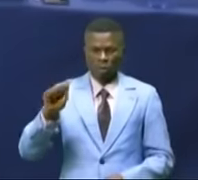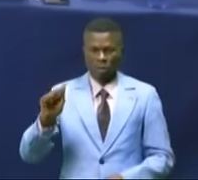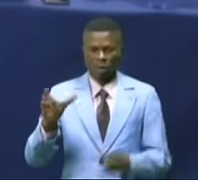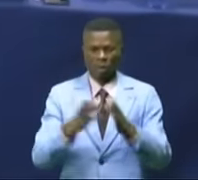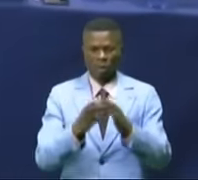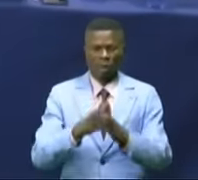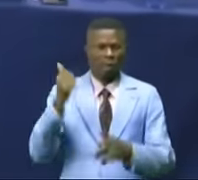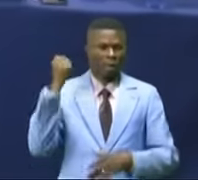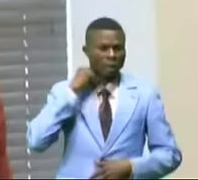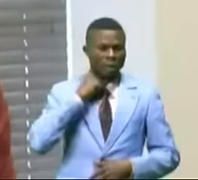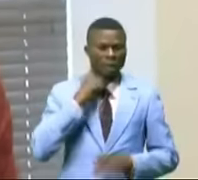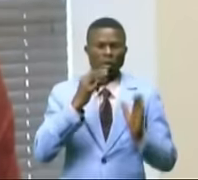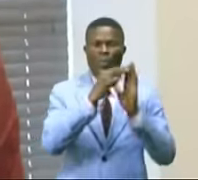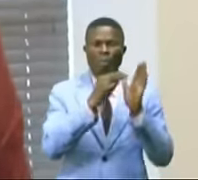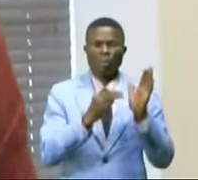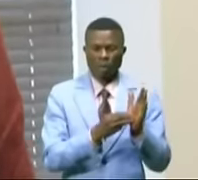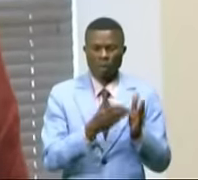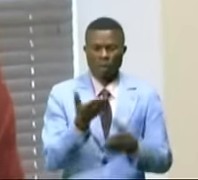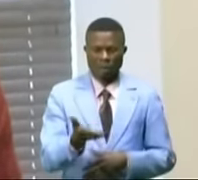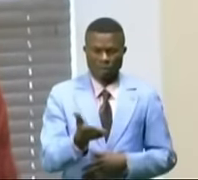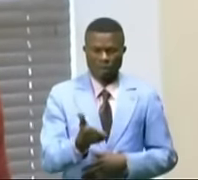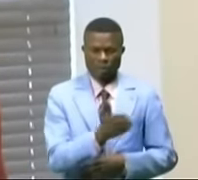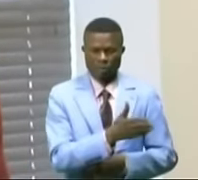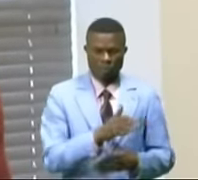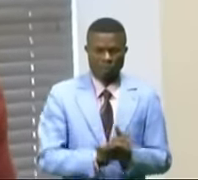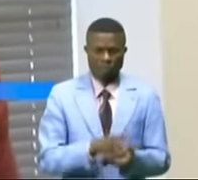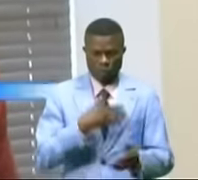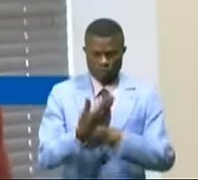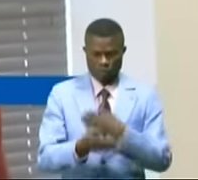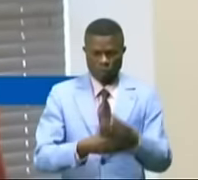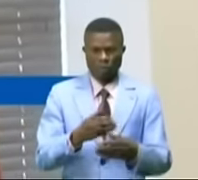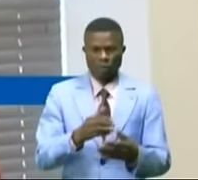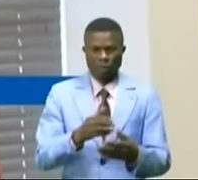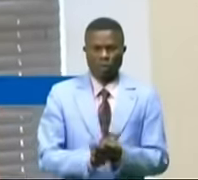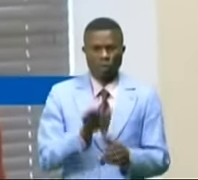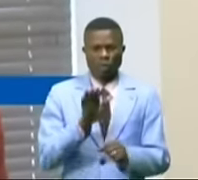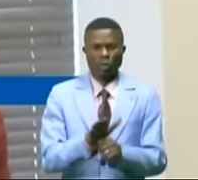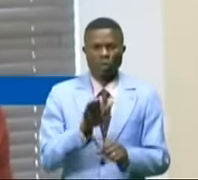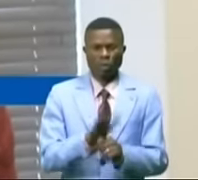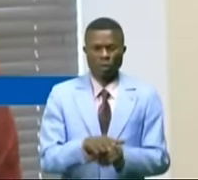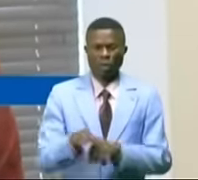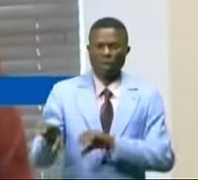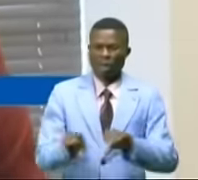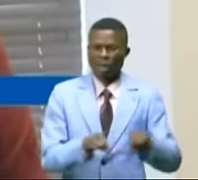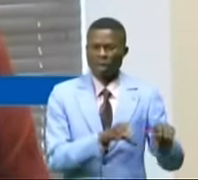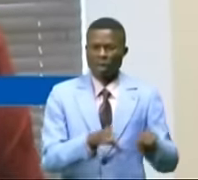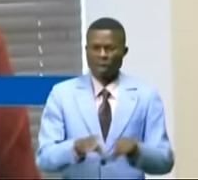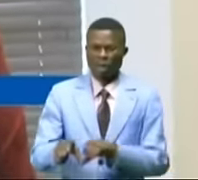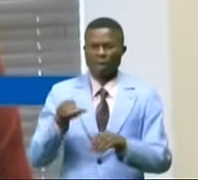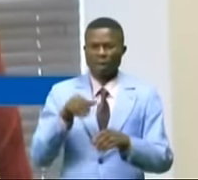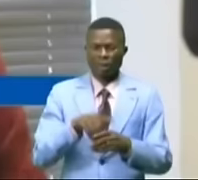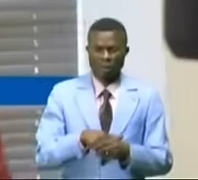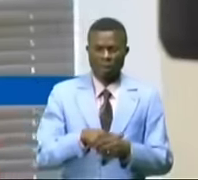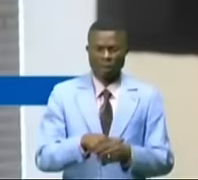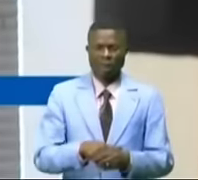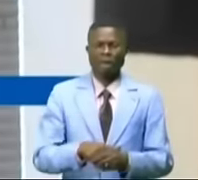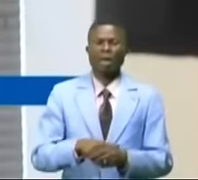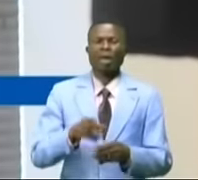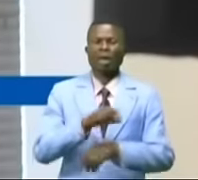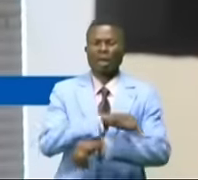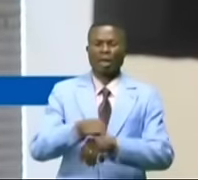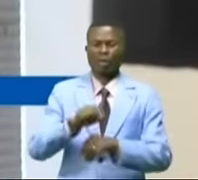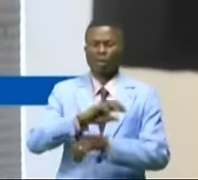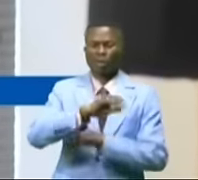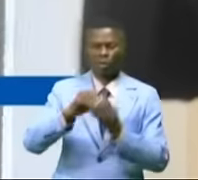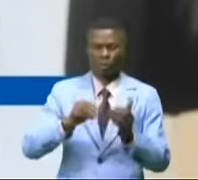docteur Mathieu Lounoula. Nous avons mené un certain nombre d'activités au niveau central et dans la